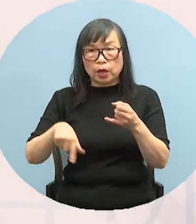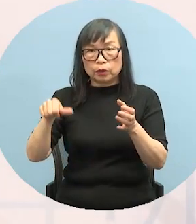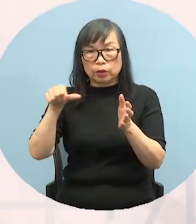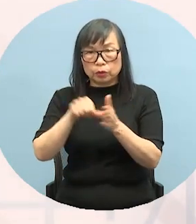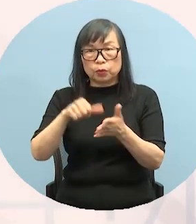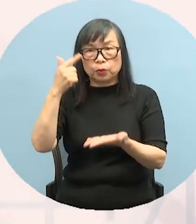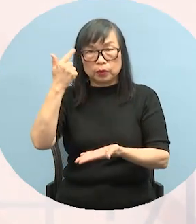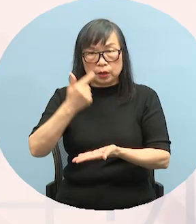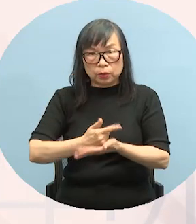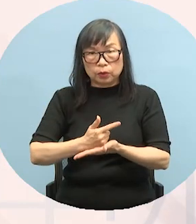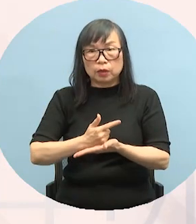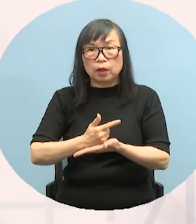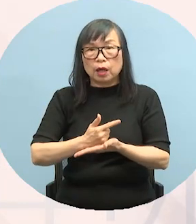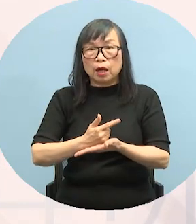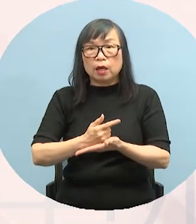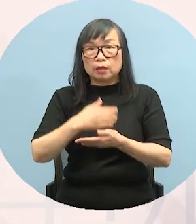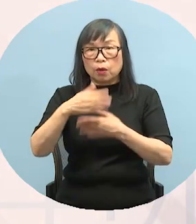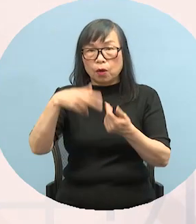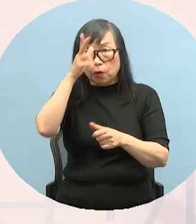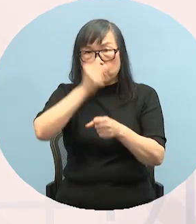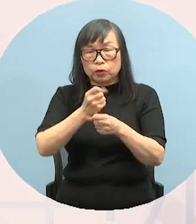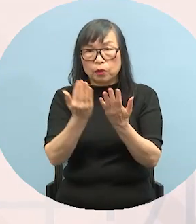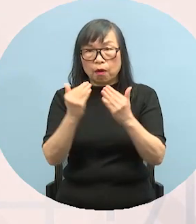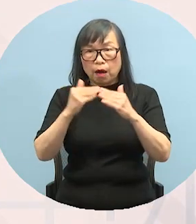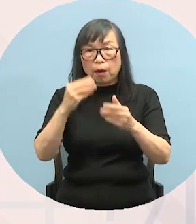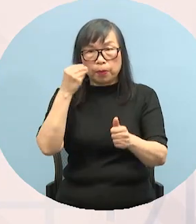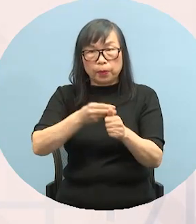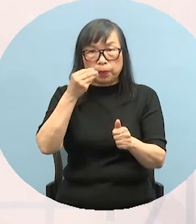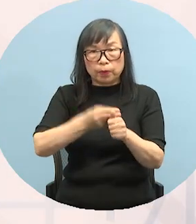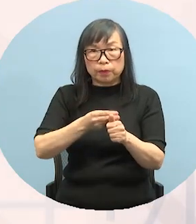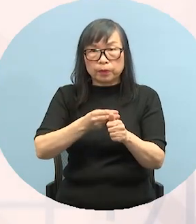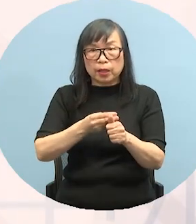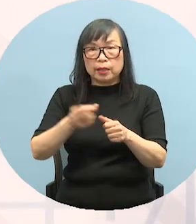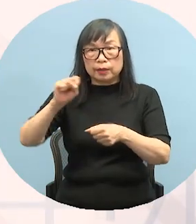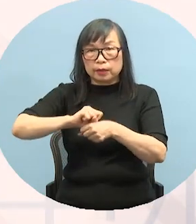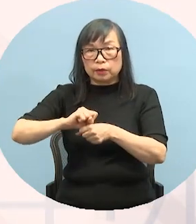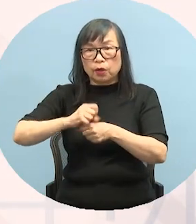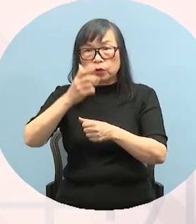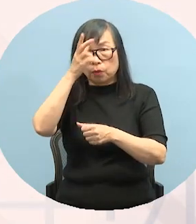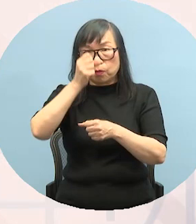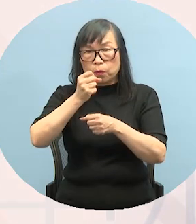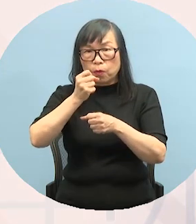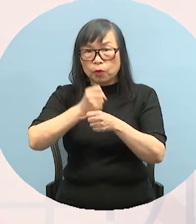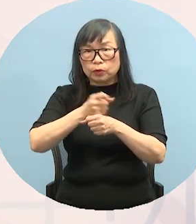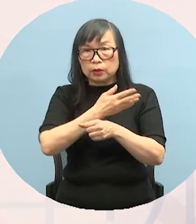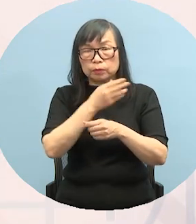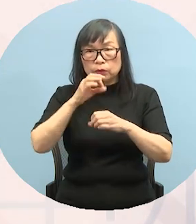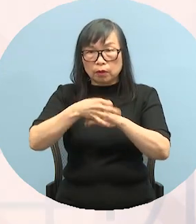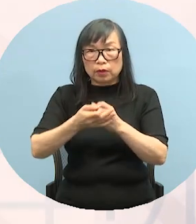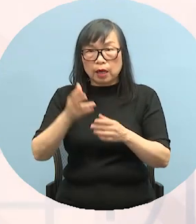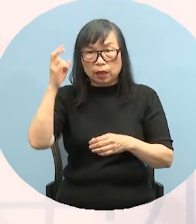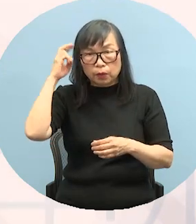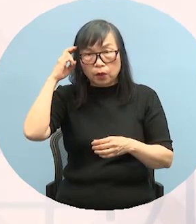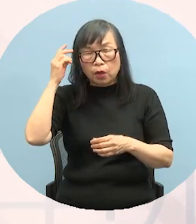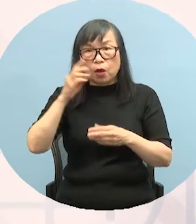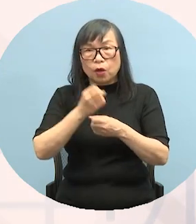都是最重要的，就是通过公务员学院的培训，增强公务员的国家观念、